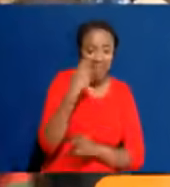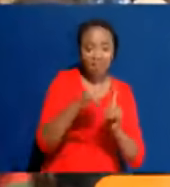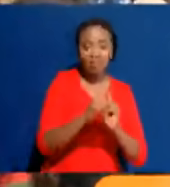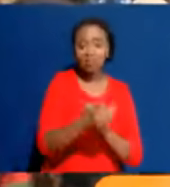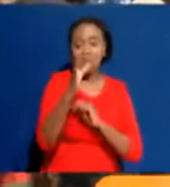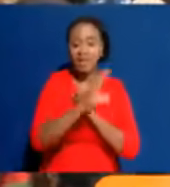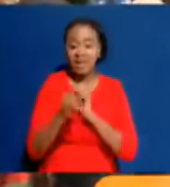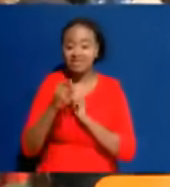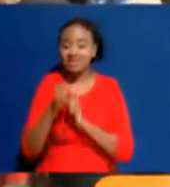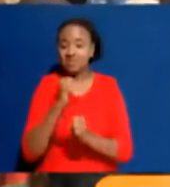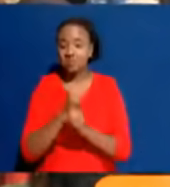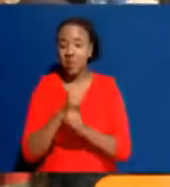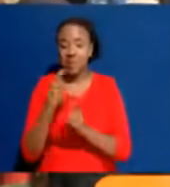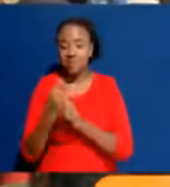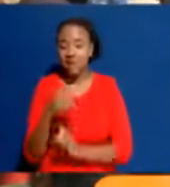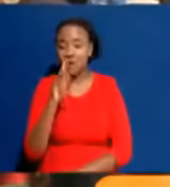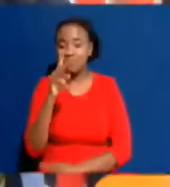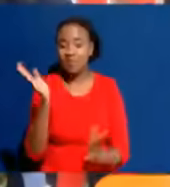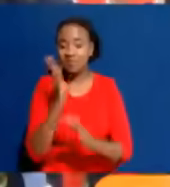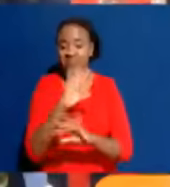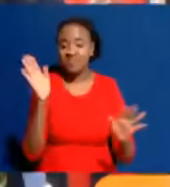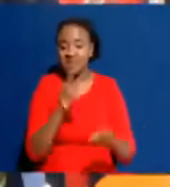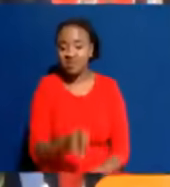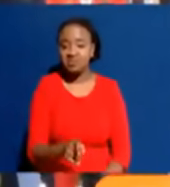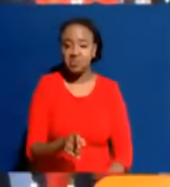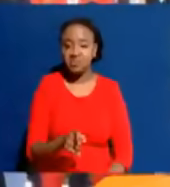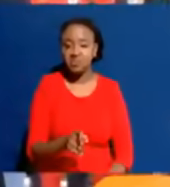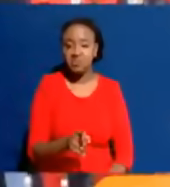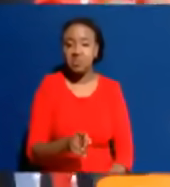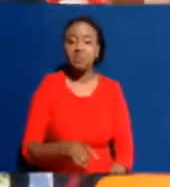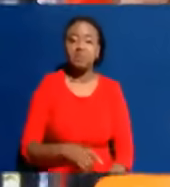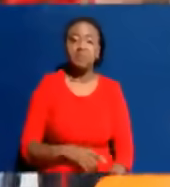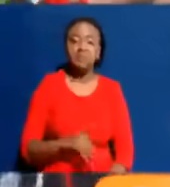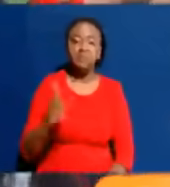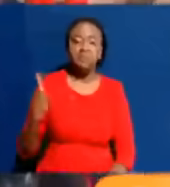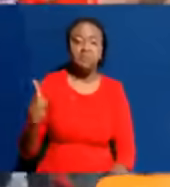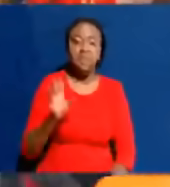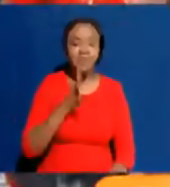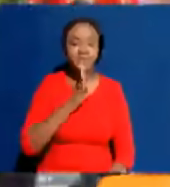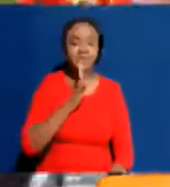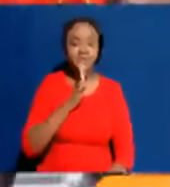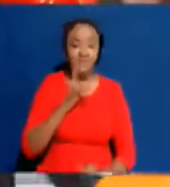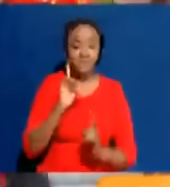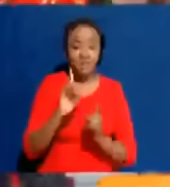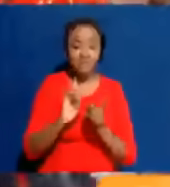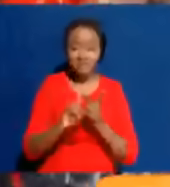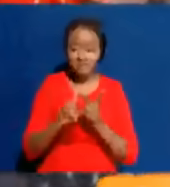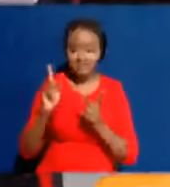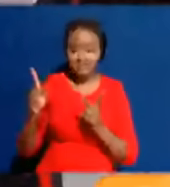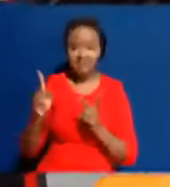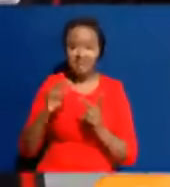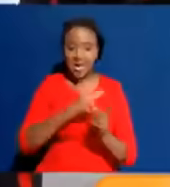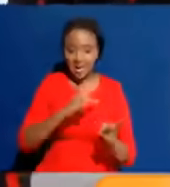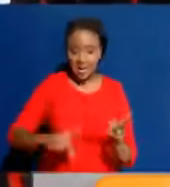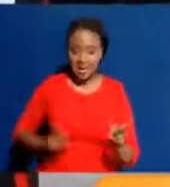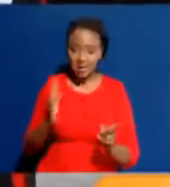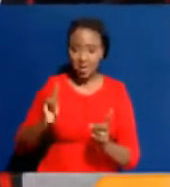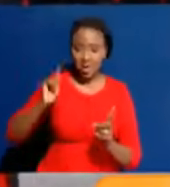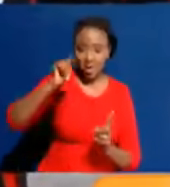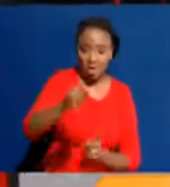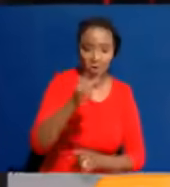kwamba itachukua miaka mbili itakuwa imekamilika. The president spoke ahead of Britain's King Charles III's tour of Mombasa that